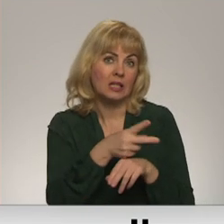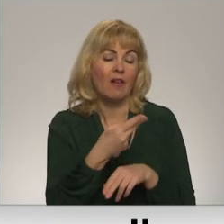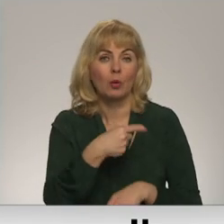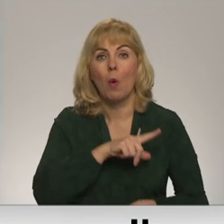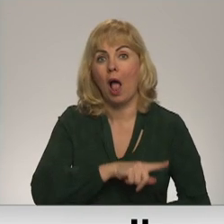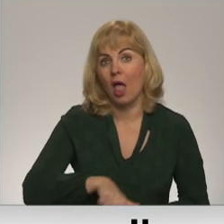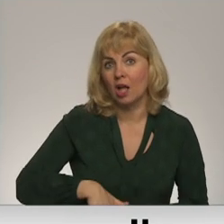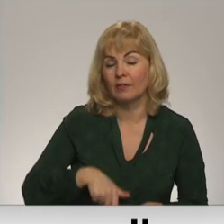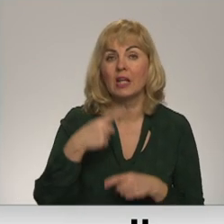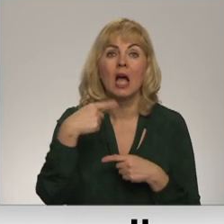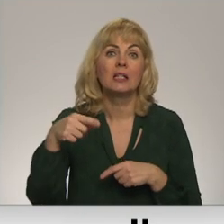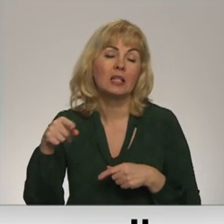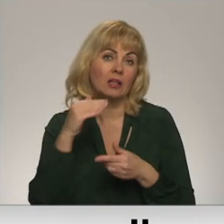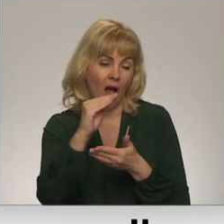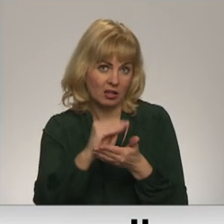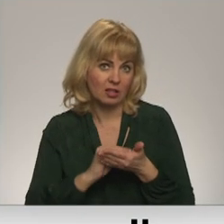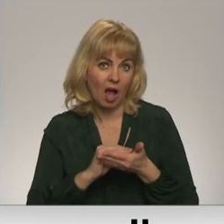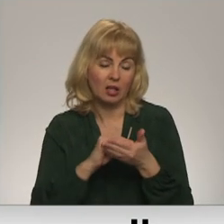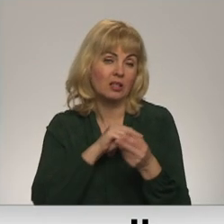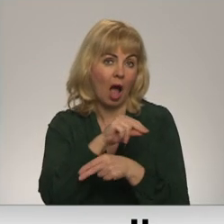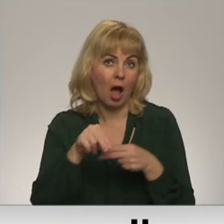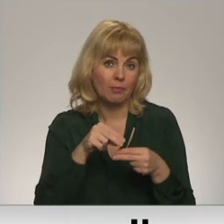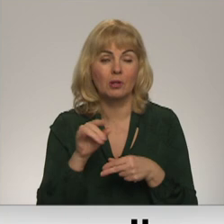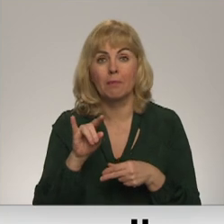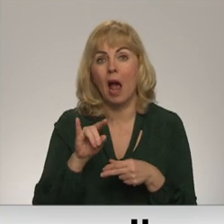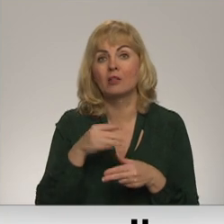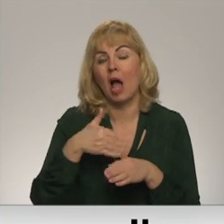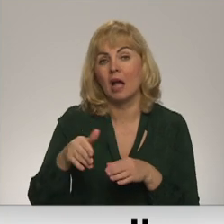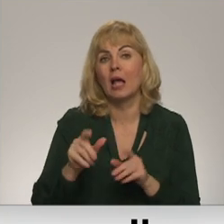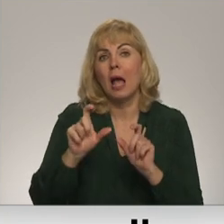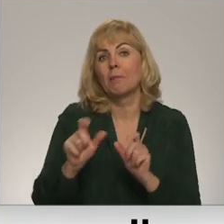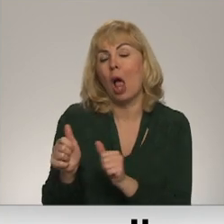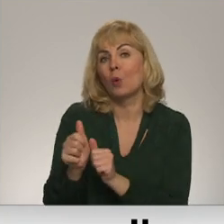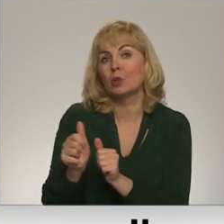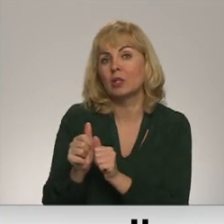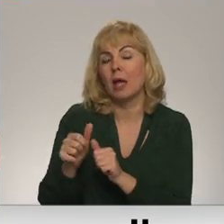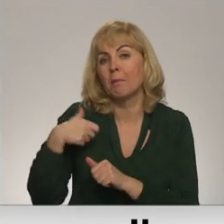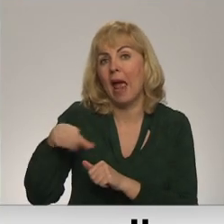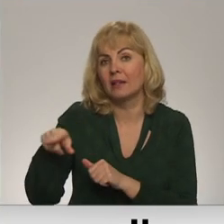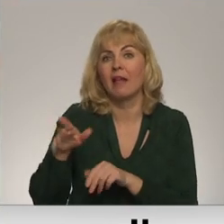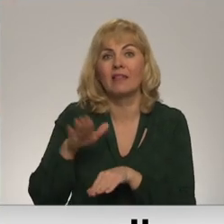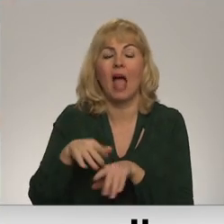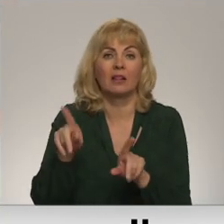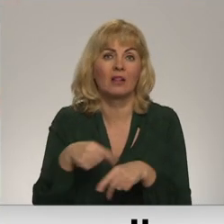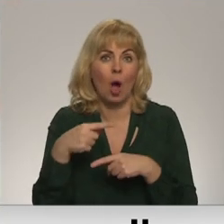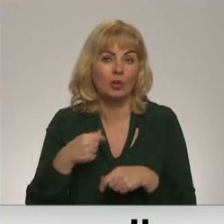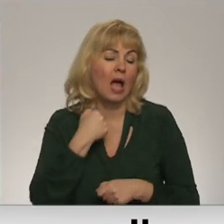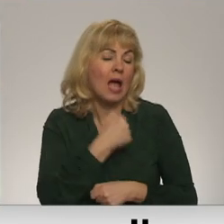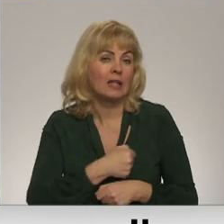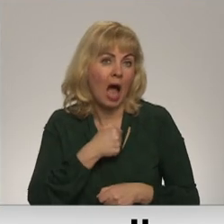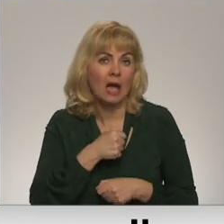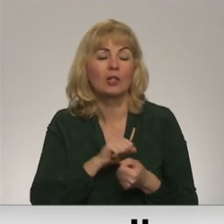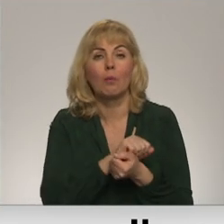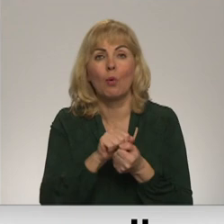Latvijas. Tikmēr citā sarakstē apspriests gadījums, kad bērns atteicies sēdēt blakus meitenei tautības dēļ. Naids ir posts,